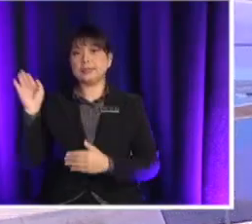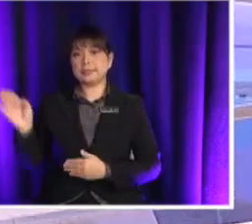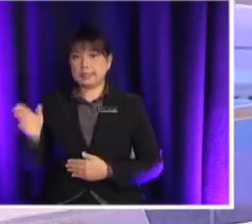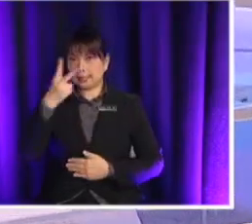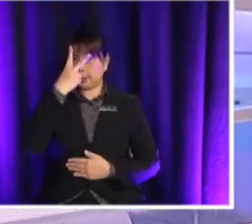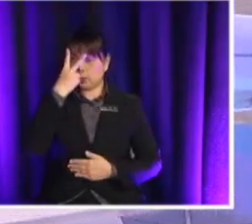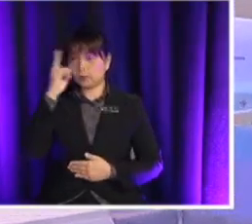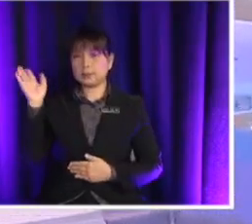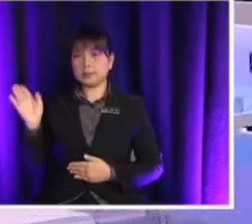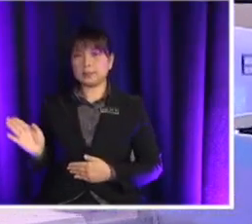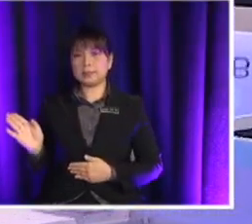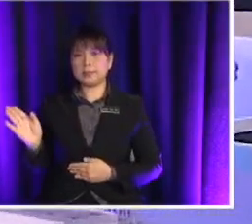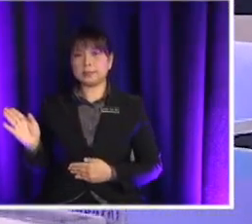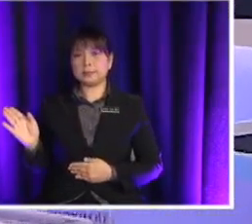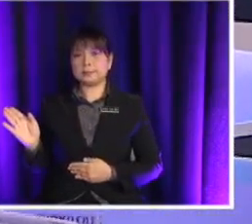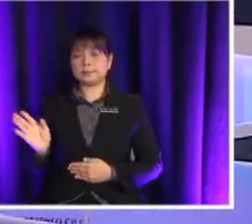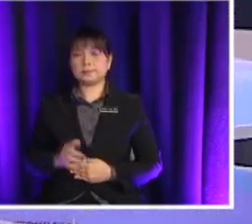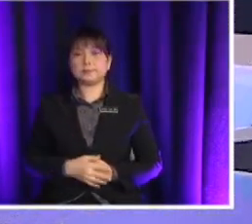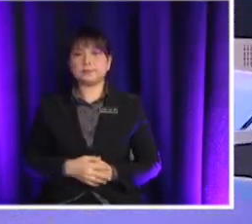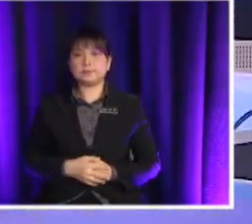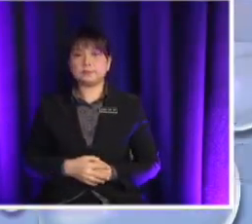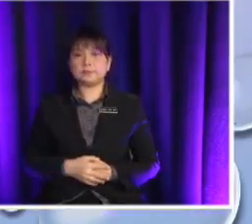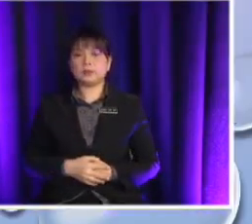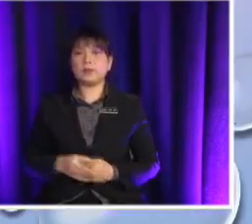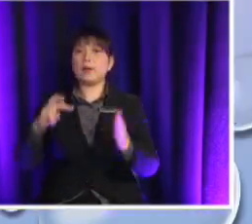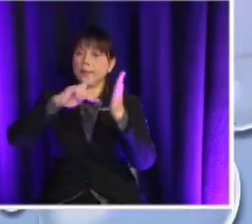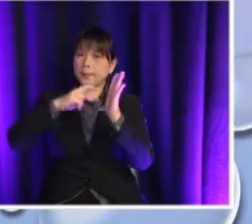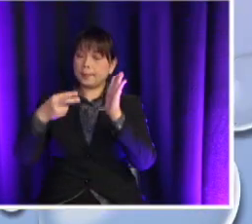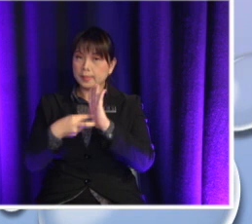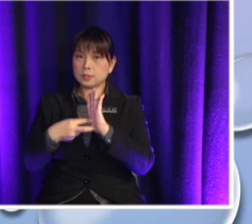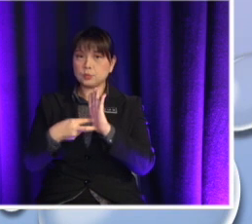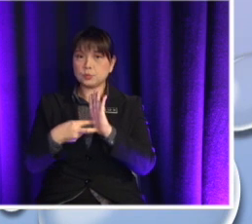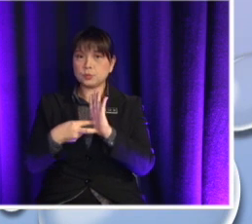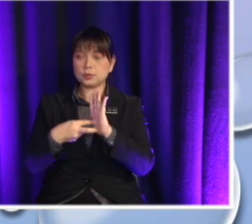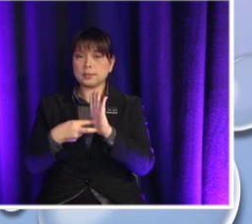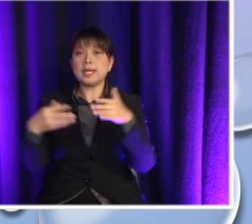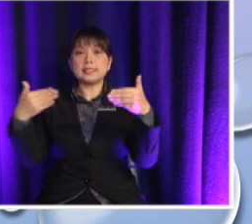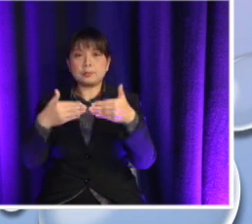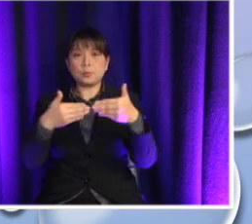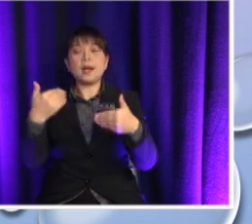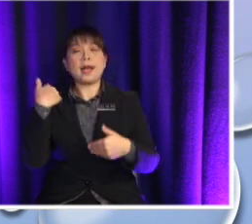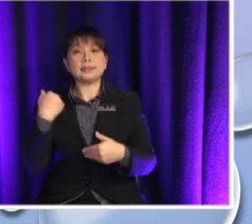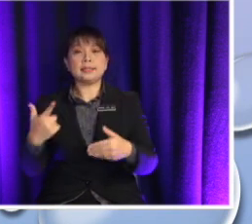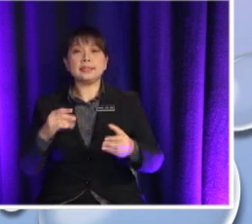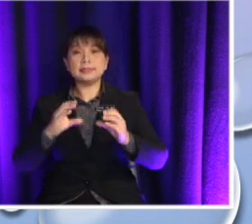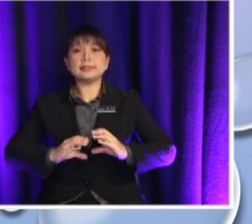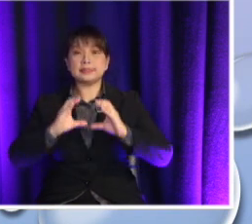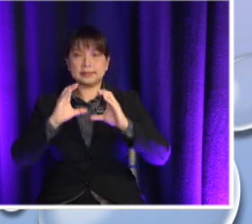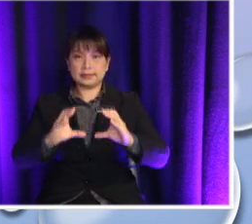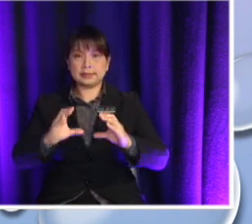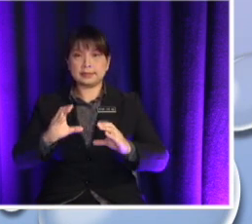kalau di sini kita contoh, okey, papan reka kat sini bermaksud dia sambungan dia adalah secara